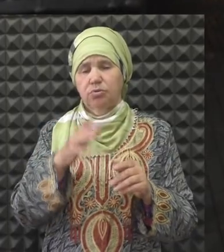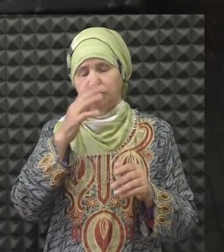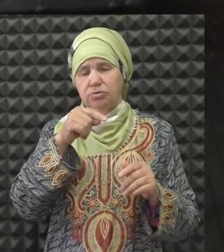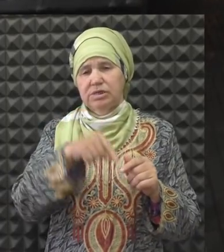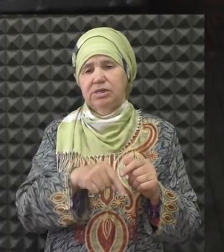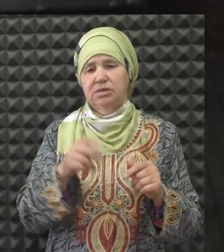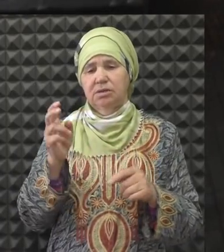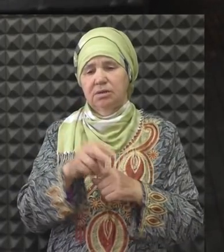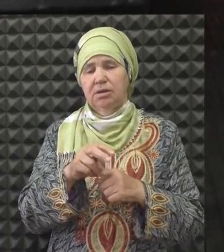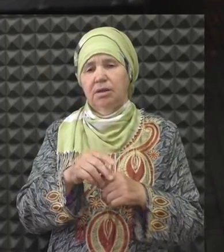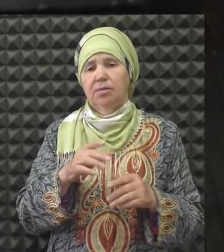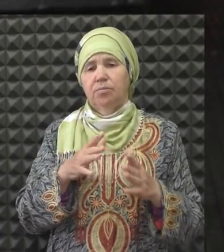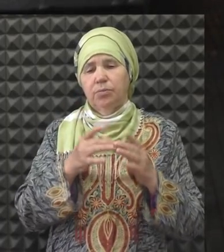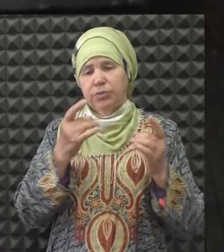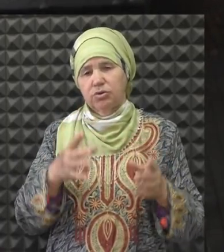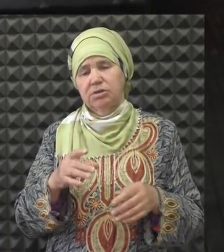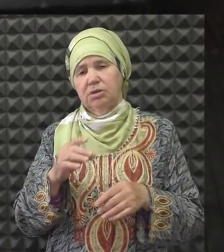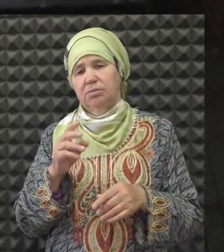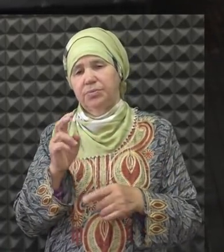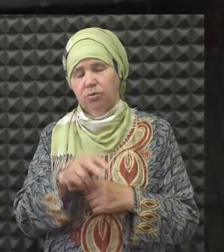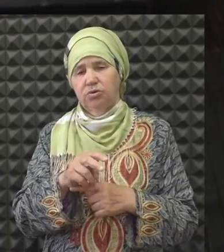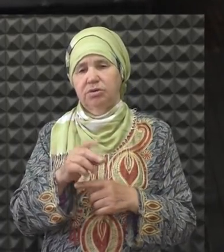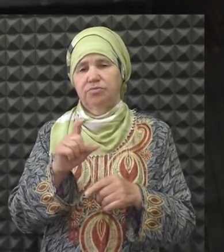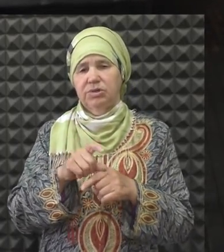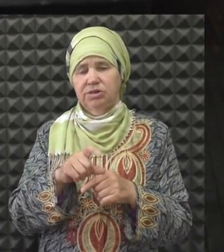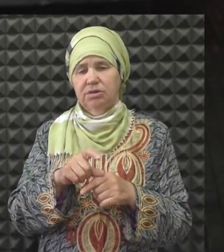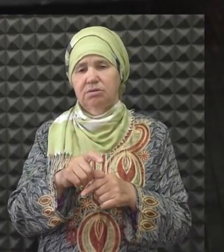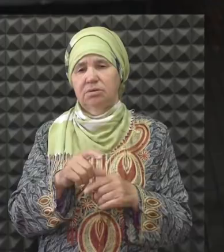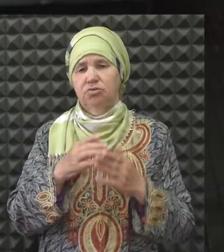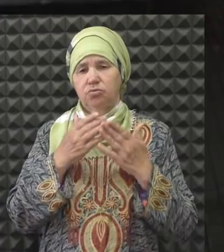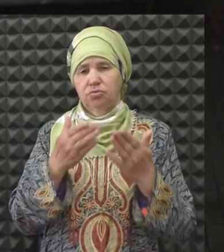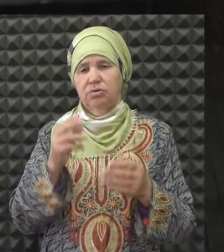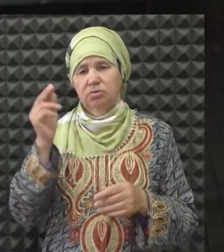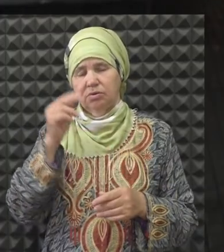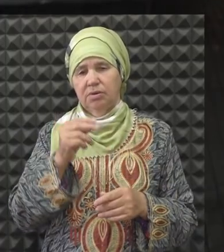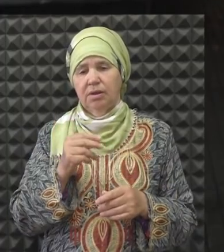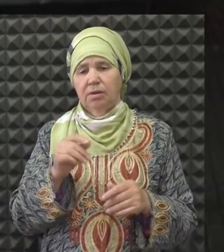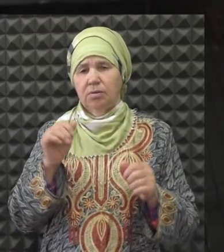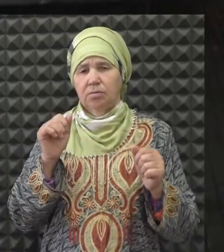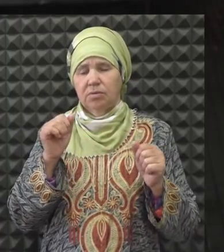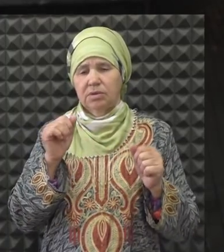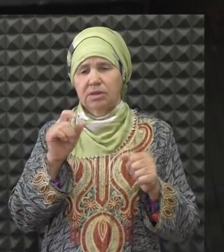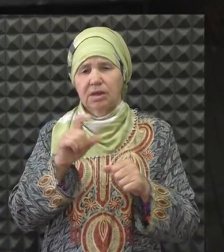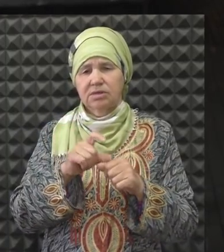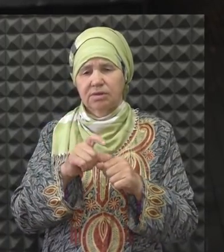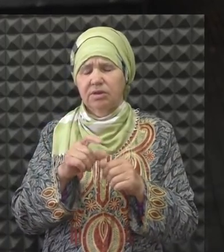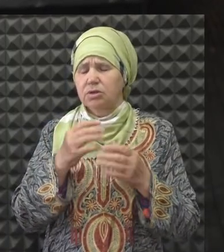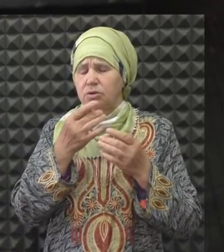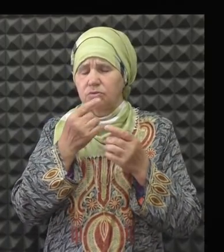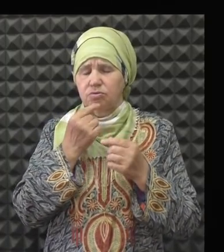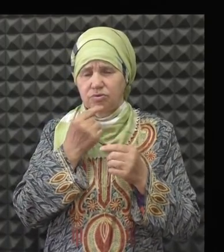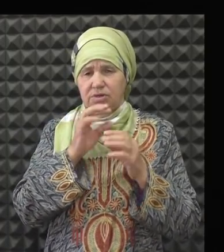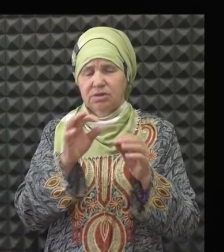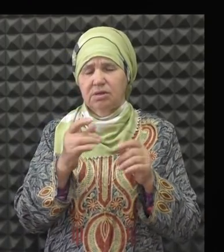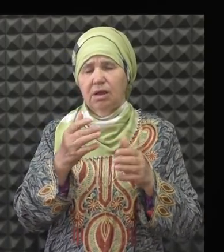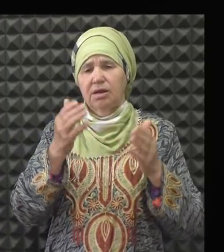которые радоваться будут, те, которые не видят или там просто больные люди. Это, это на словах я не могу